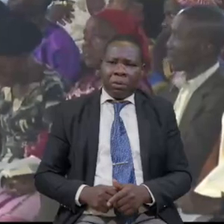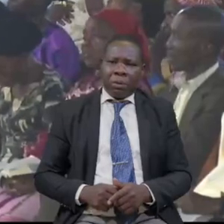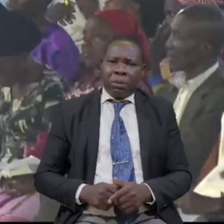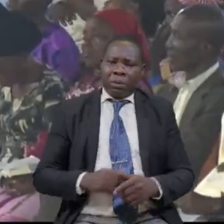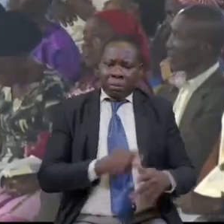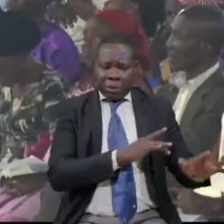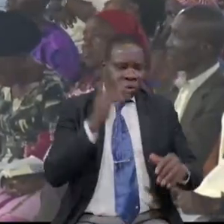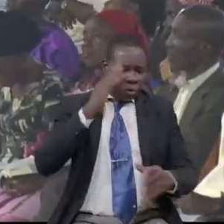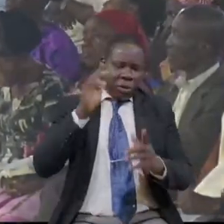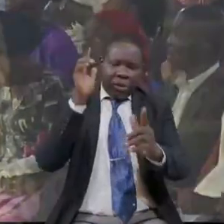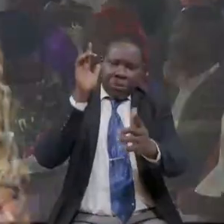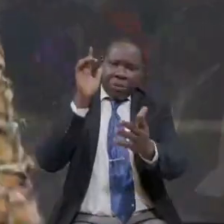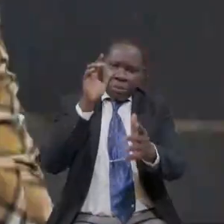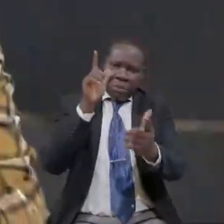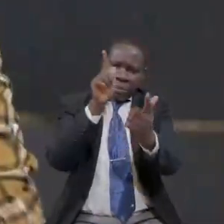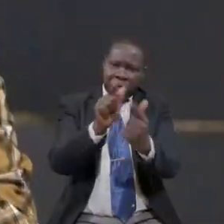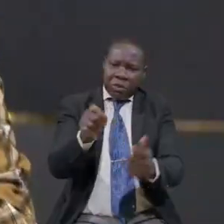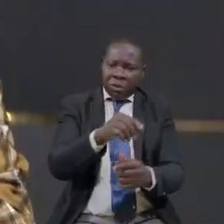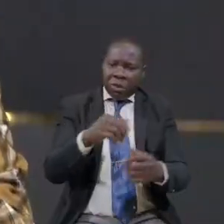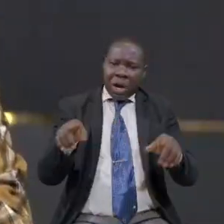pitié de vous.